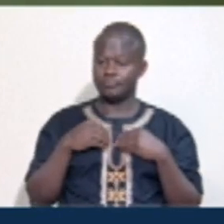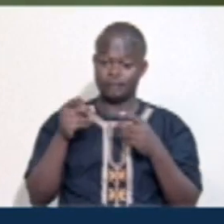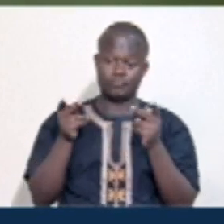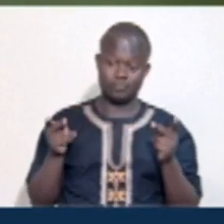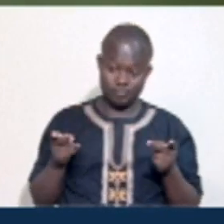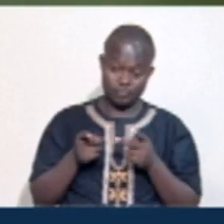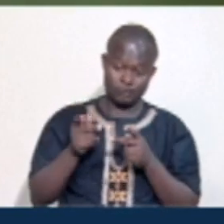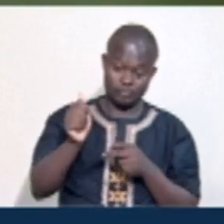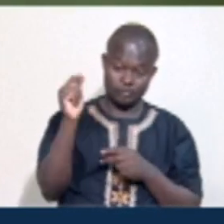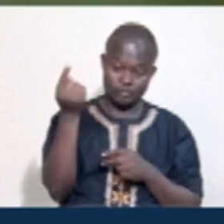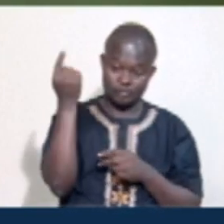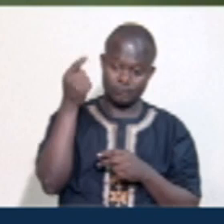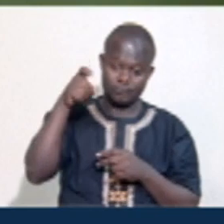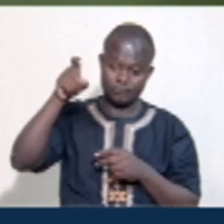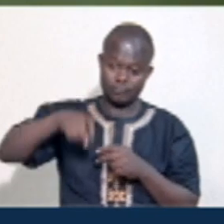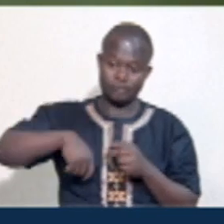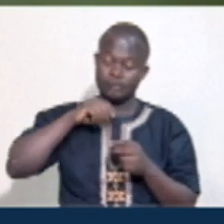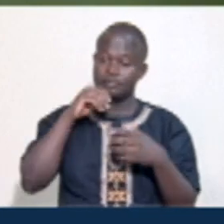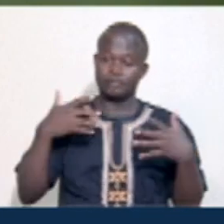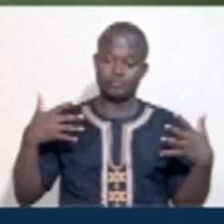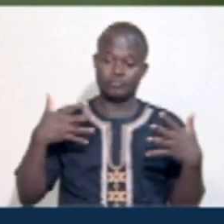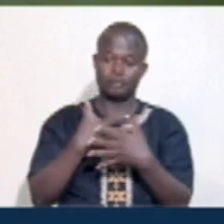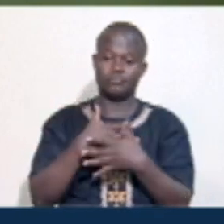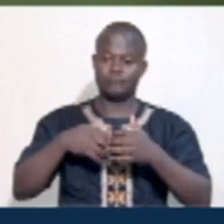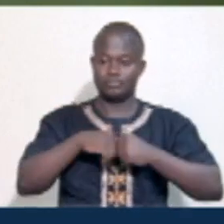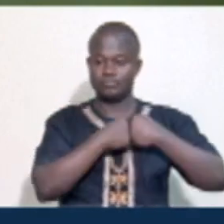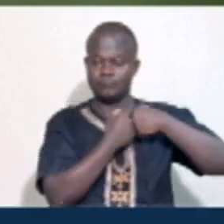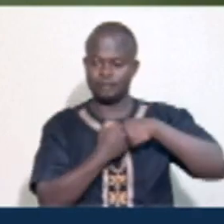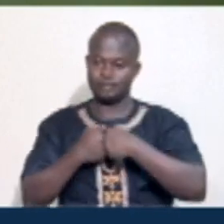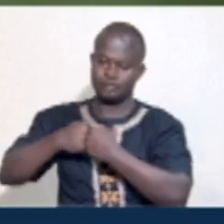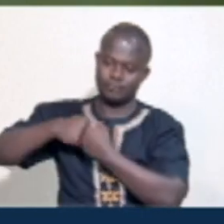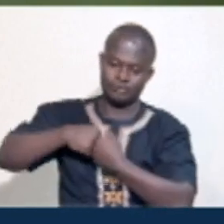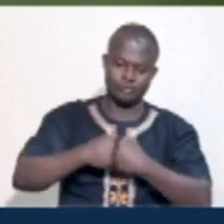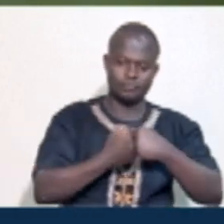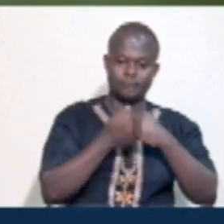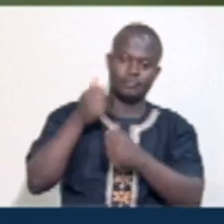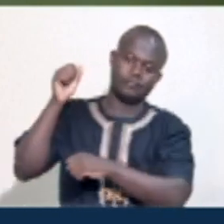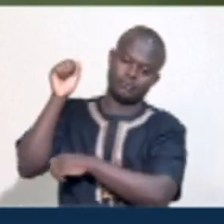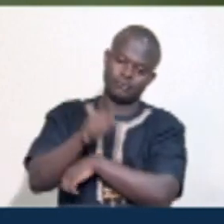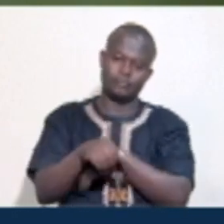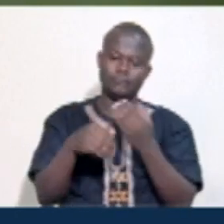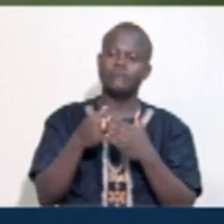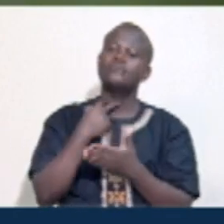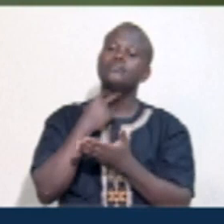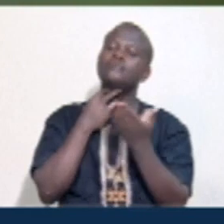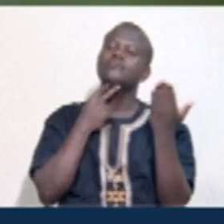space bonyine mukwiye gutinyuka mugahangana nabo mukabarusha